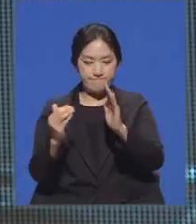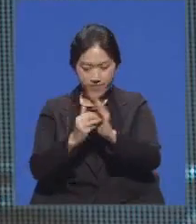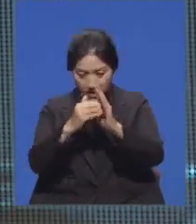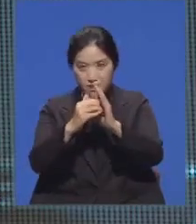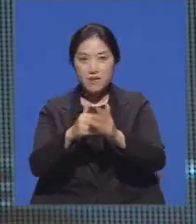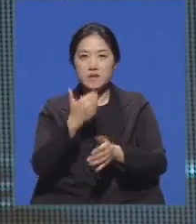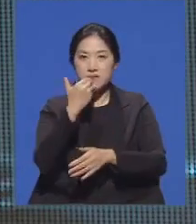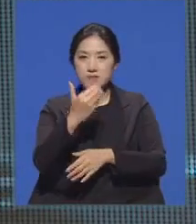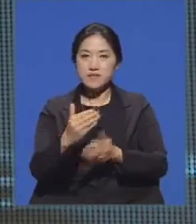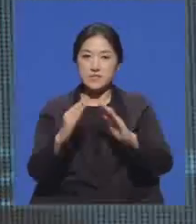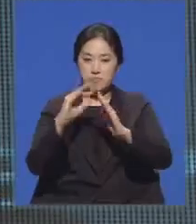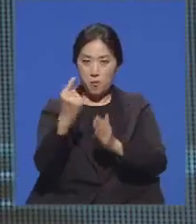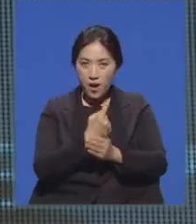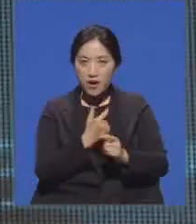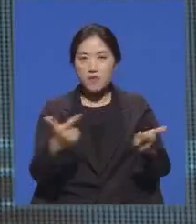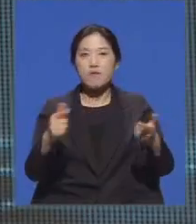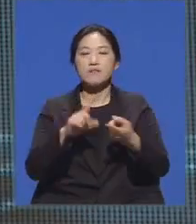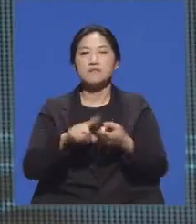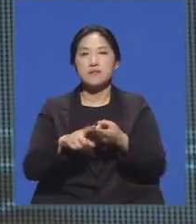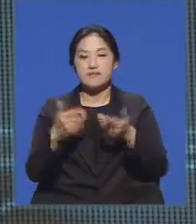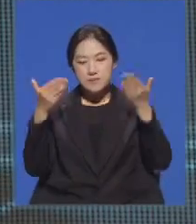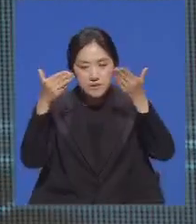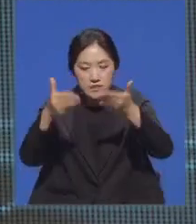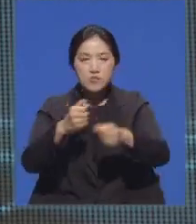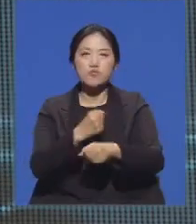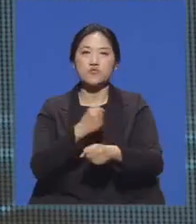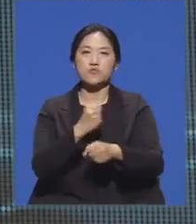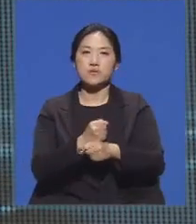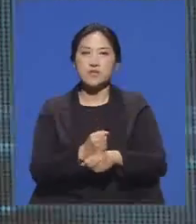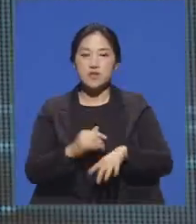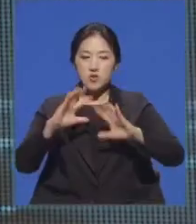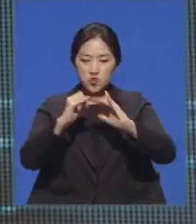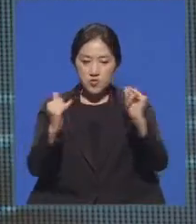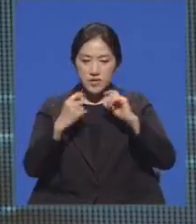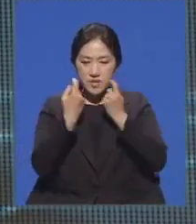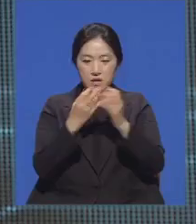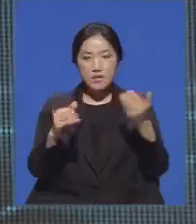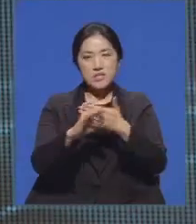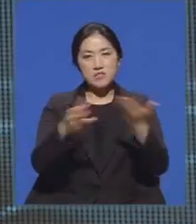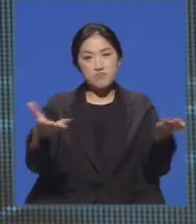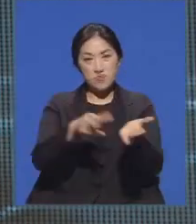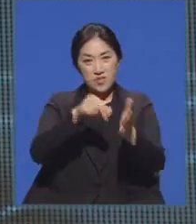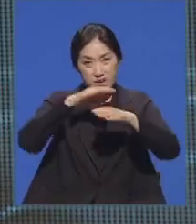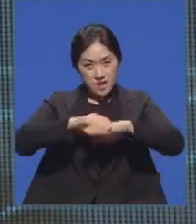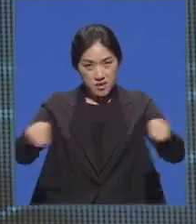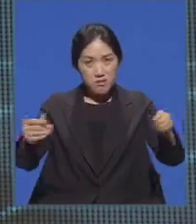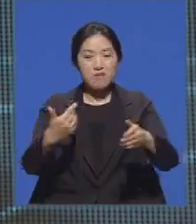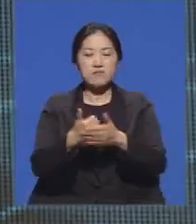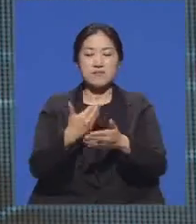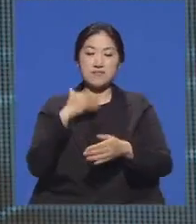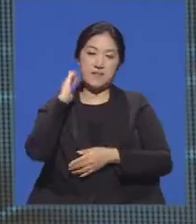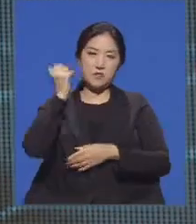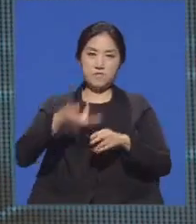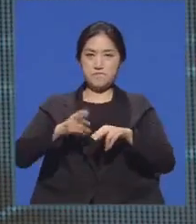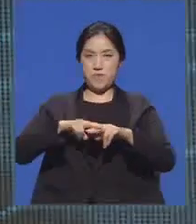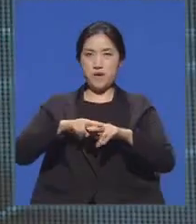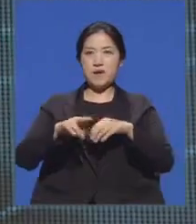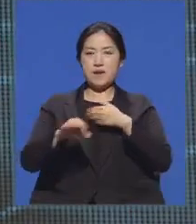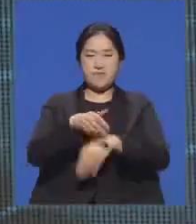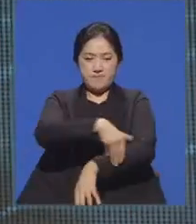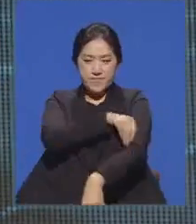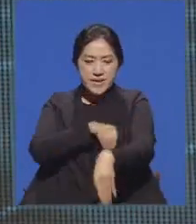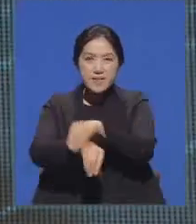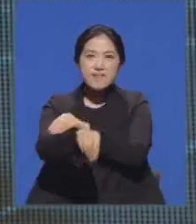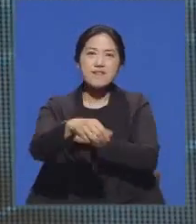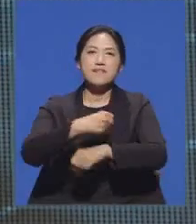심혈을 기울이고 있습니다. 또 국민 개개인의 노동 비정규직 문제 해결하는데 제가 대통령이 되면 팔을